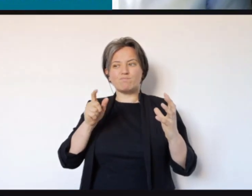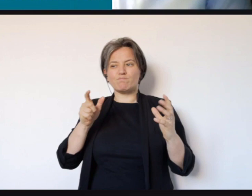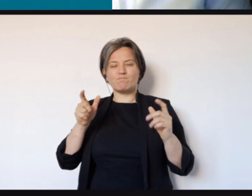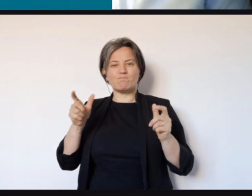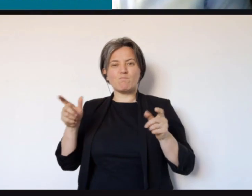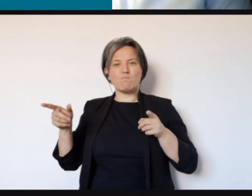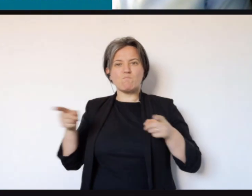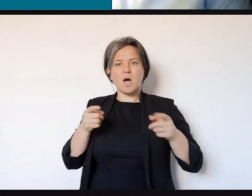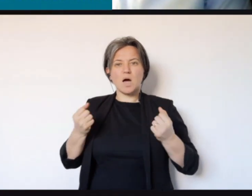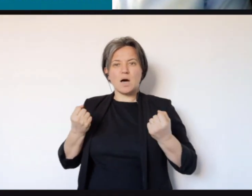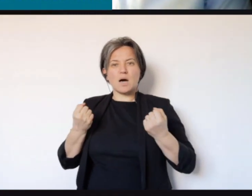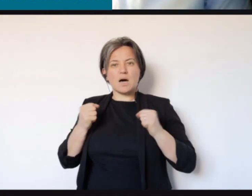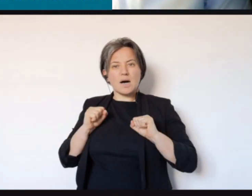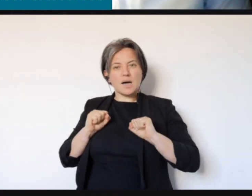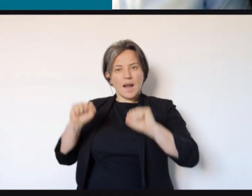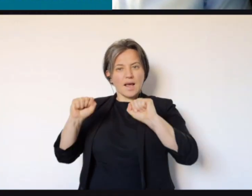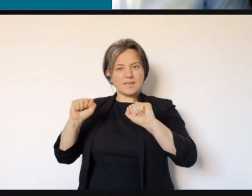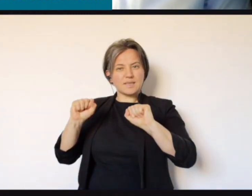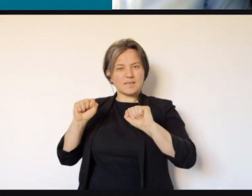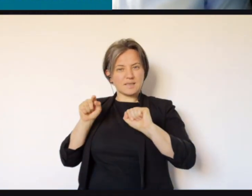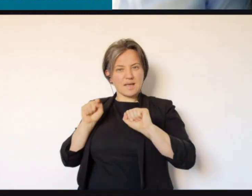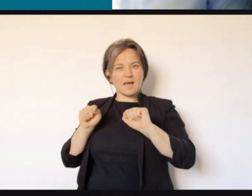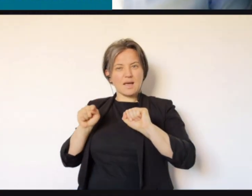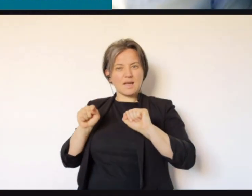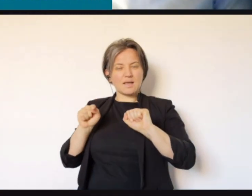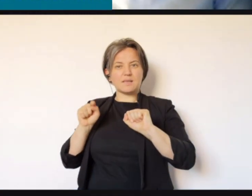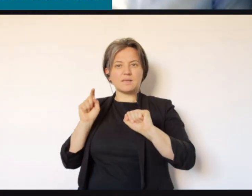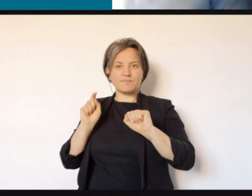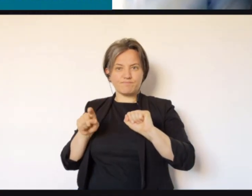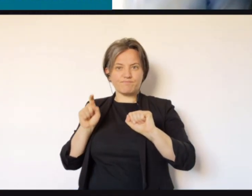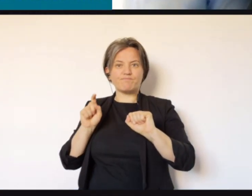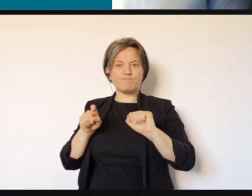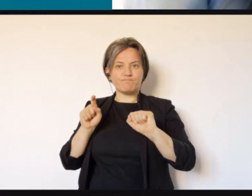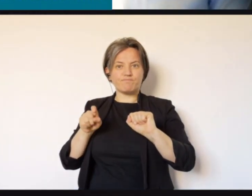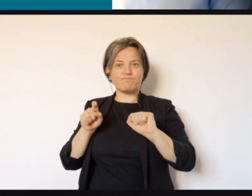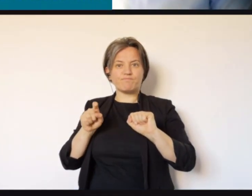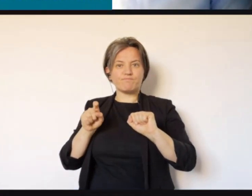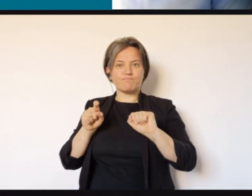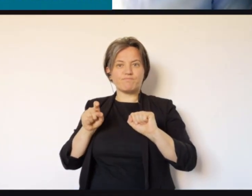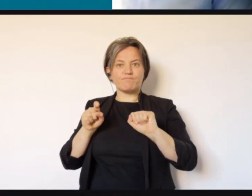alla resistenza. Secondo me, in questo,